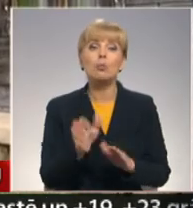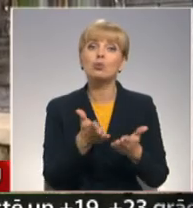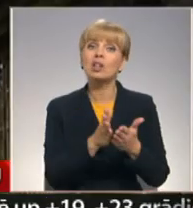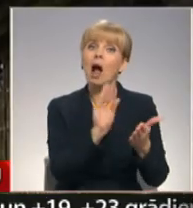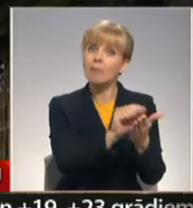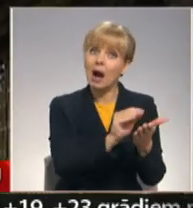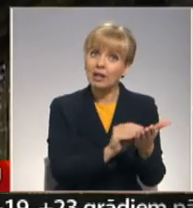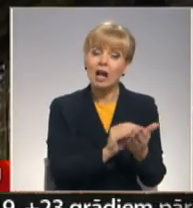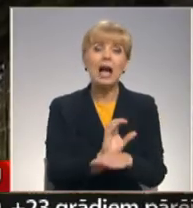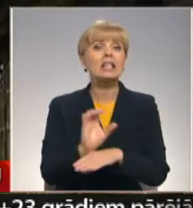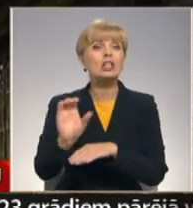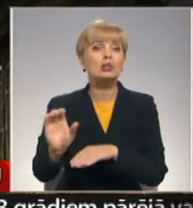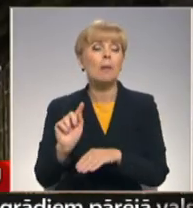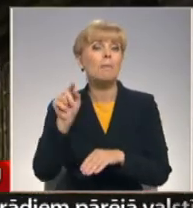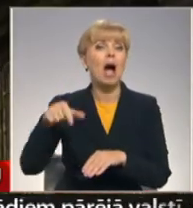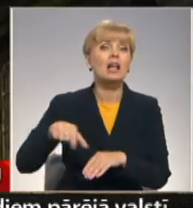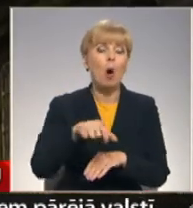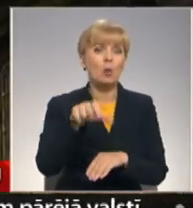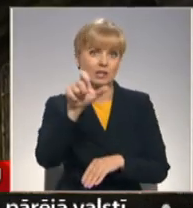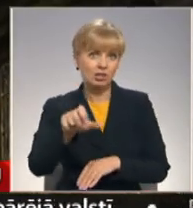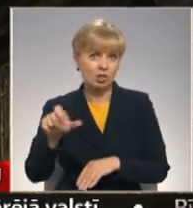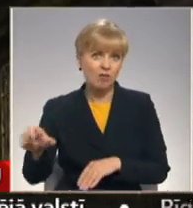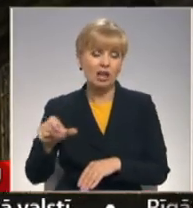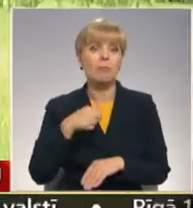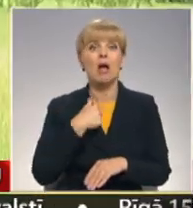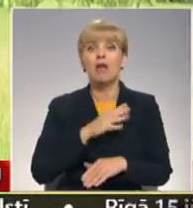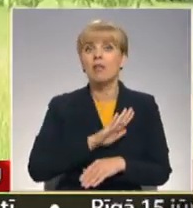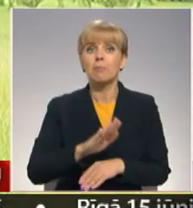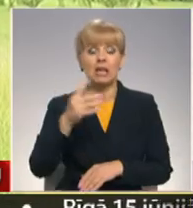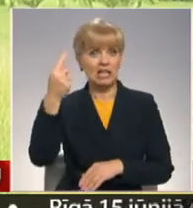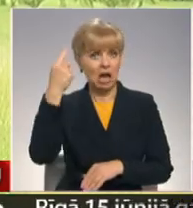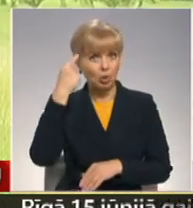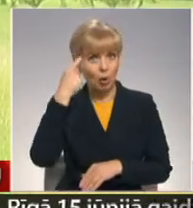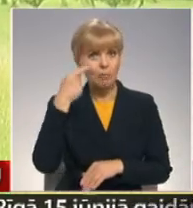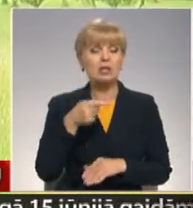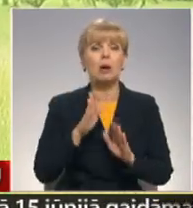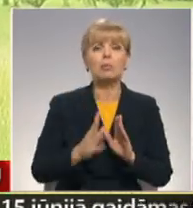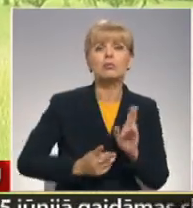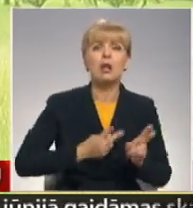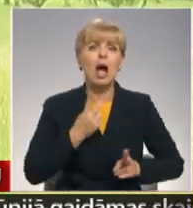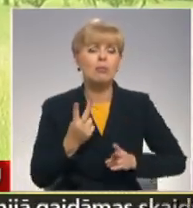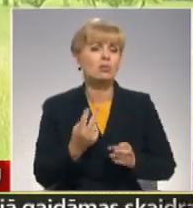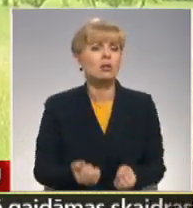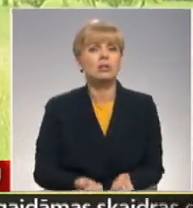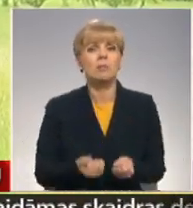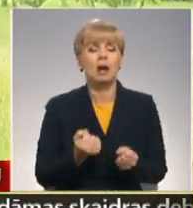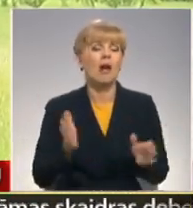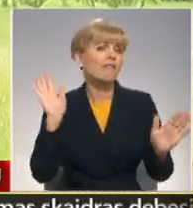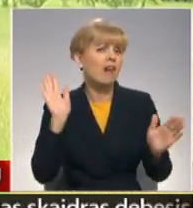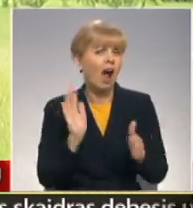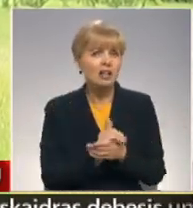grāmatā par izsūtītajiem Pārgaujas novada cilvēkiem. Es tā nemaz nebija iedomājusies, ka tas būs emocionāli smagi, un es domāju, vai